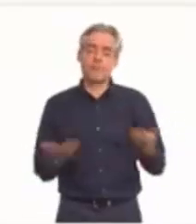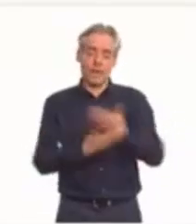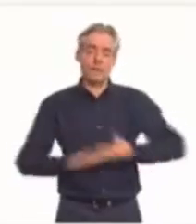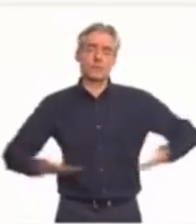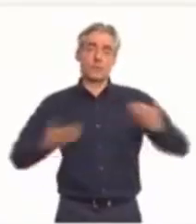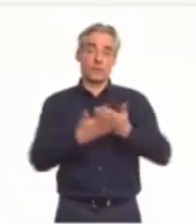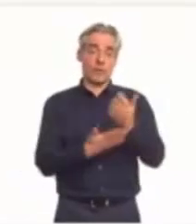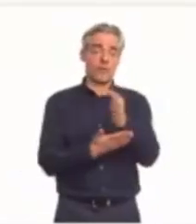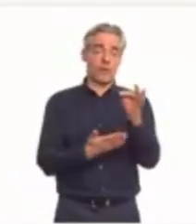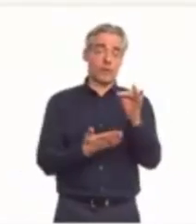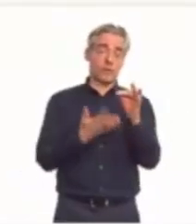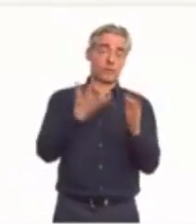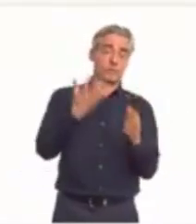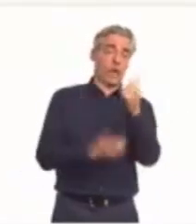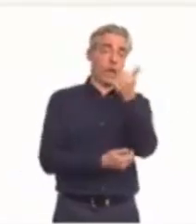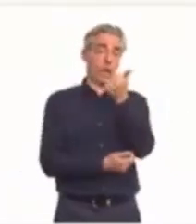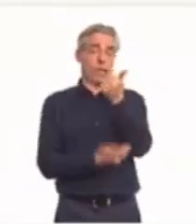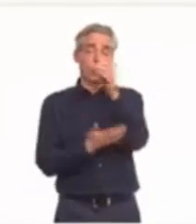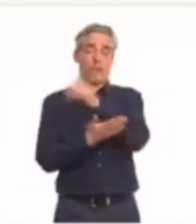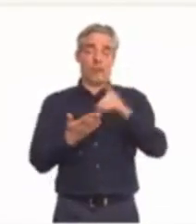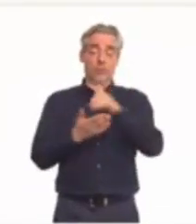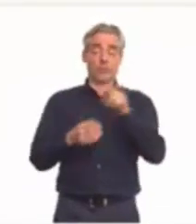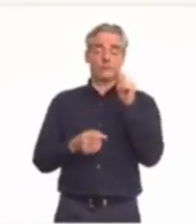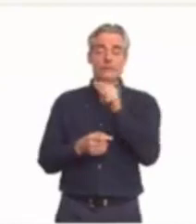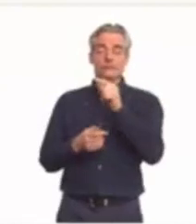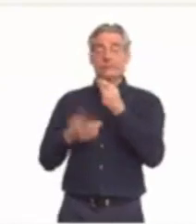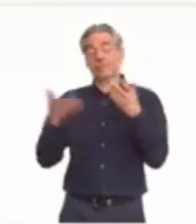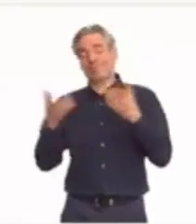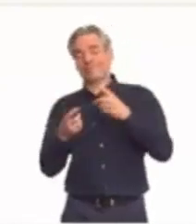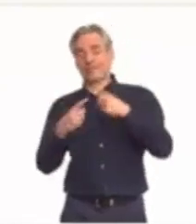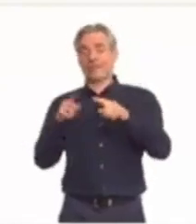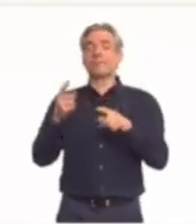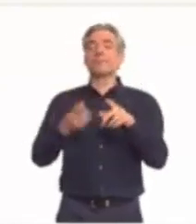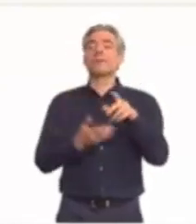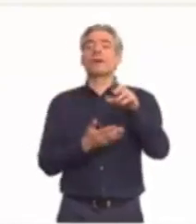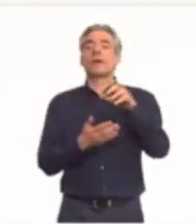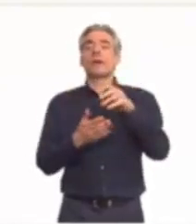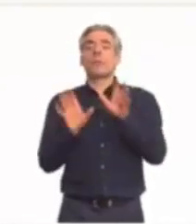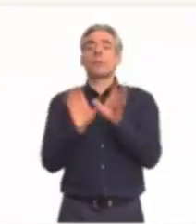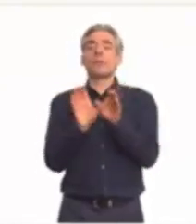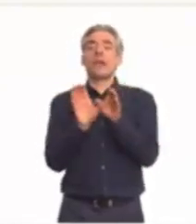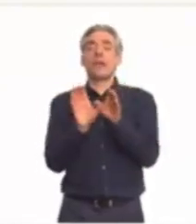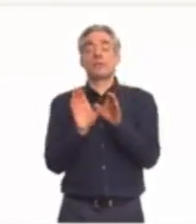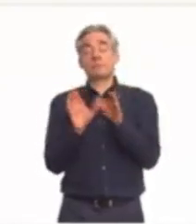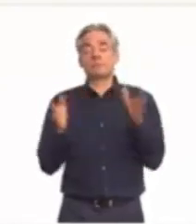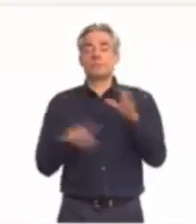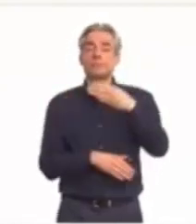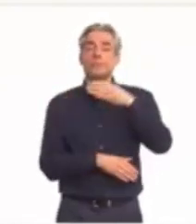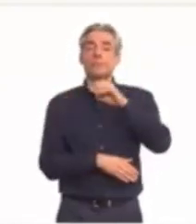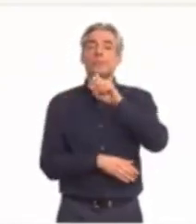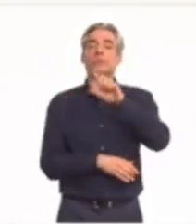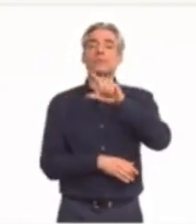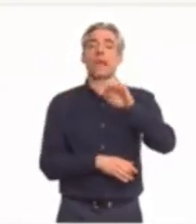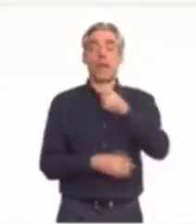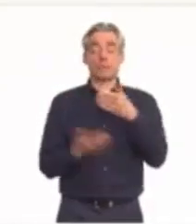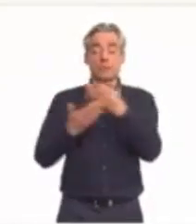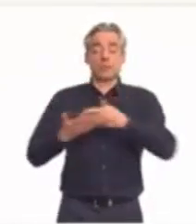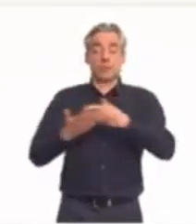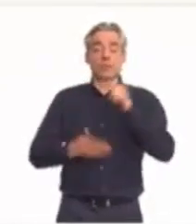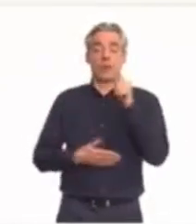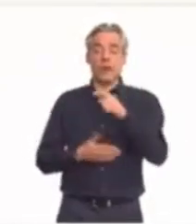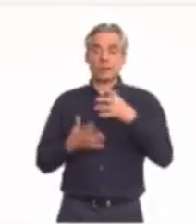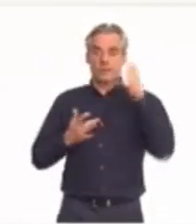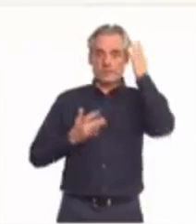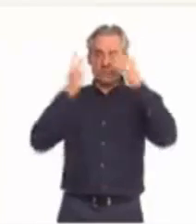La situation est un peu différente dans un département du territoire national, la Moselle. Et je le dis clairement, c'est une situation qui est